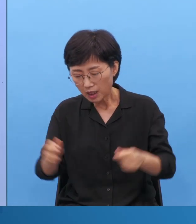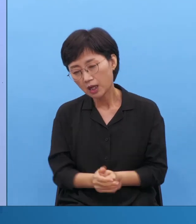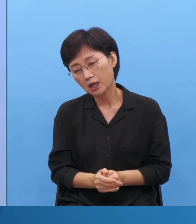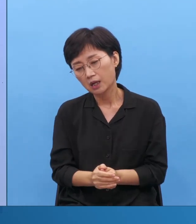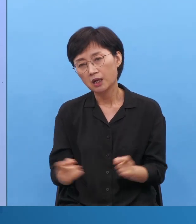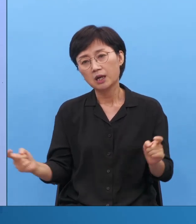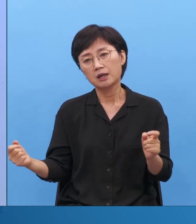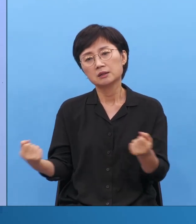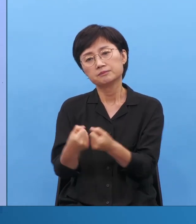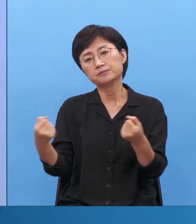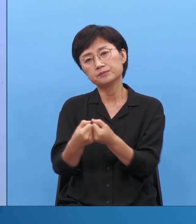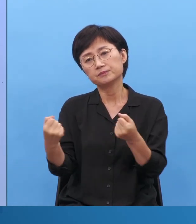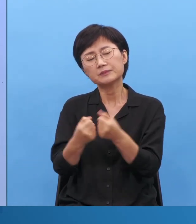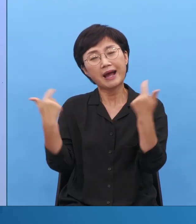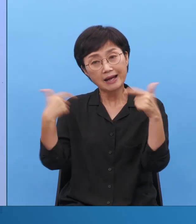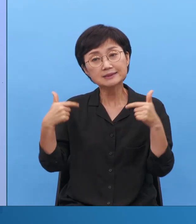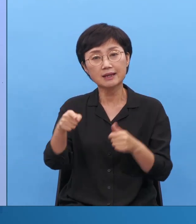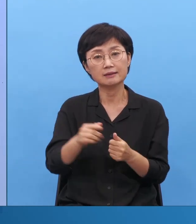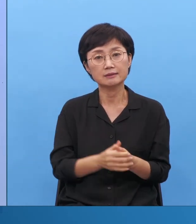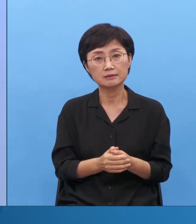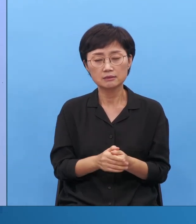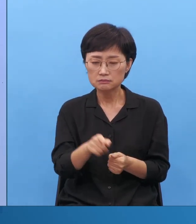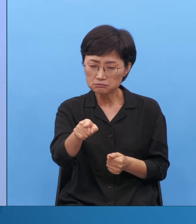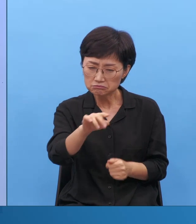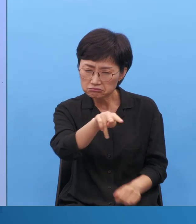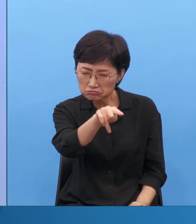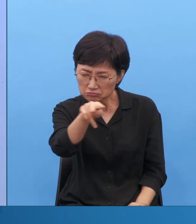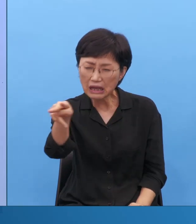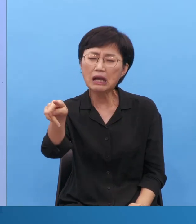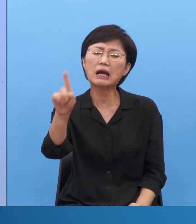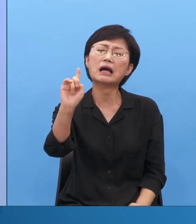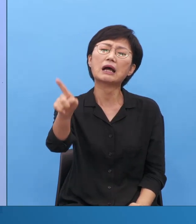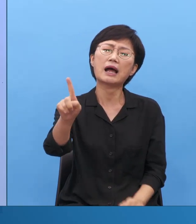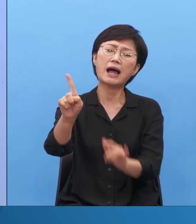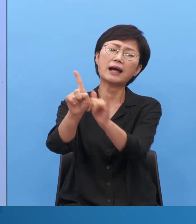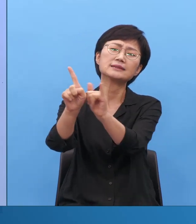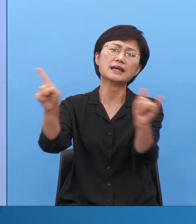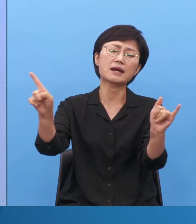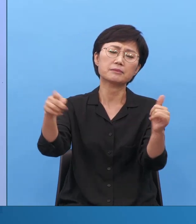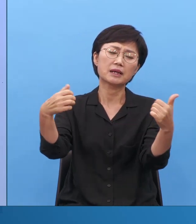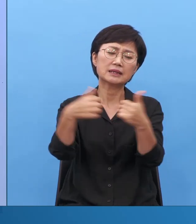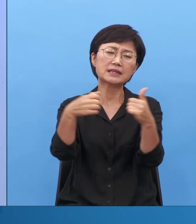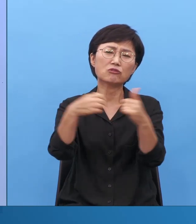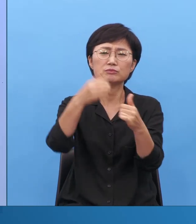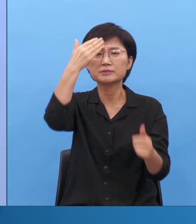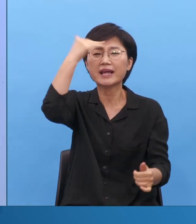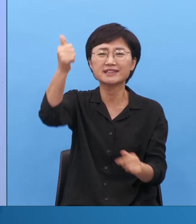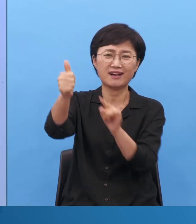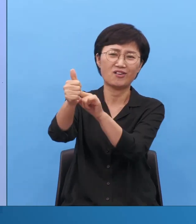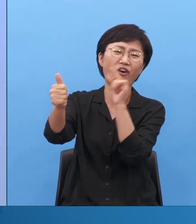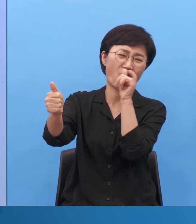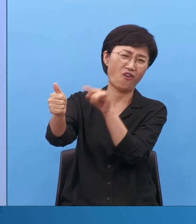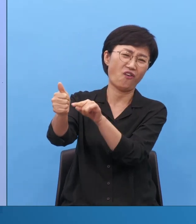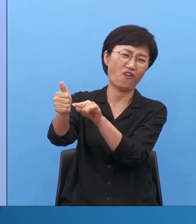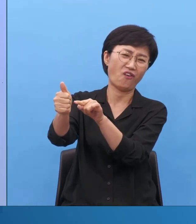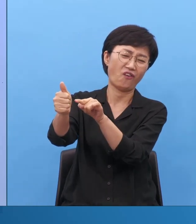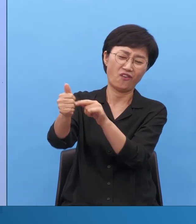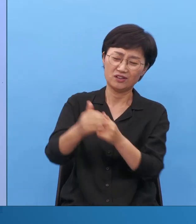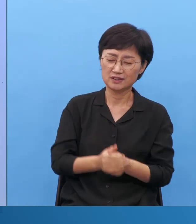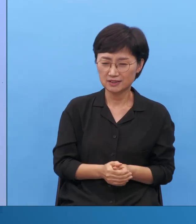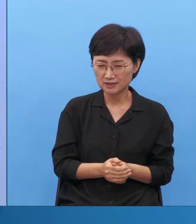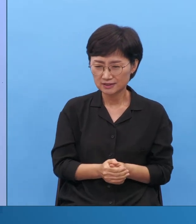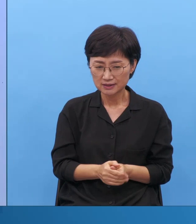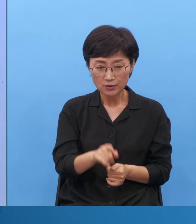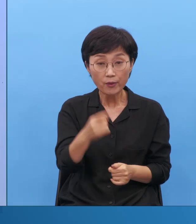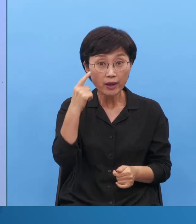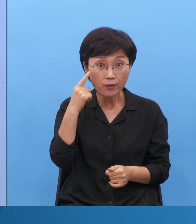근데 싸움을 일으키는 주모자가 한 명 있어요. But there's this one person who will always bring up these quarrels. 이제 그 교회를